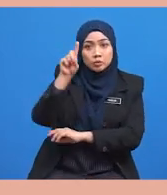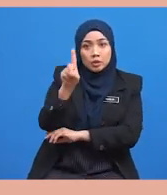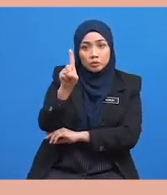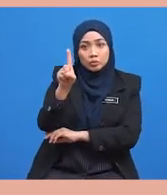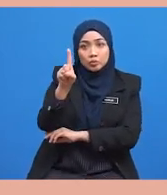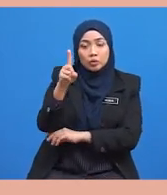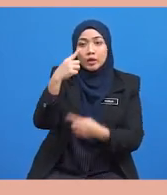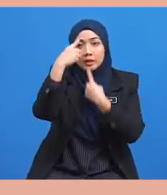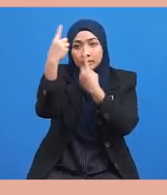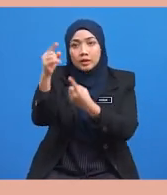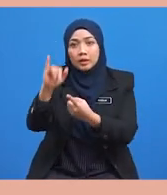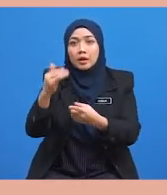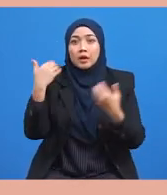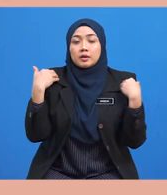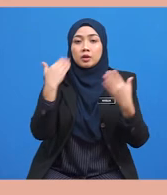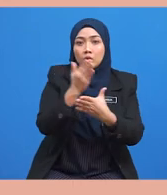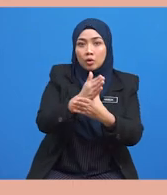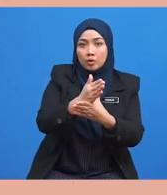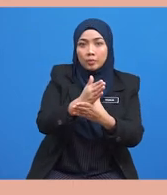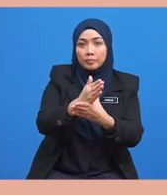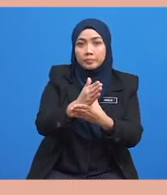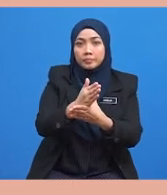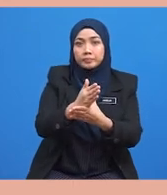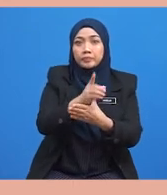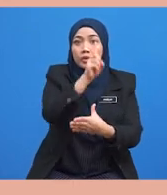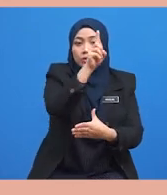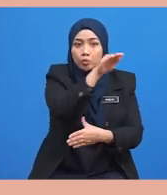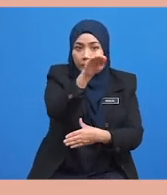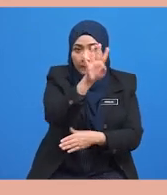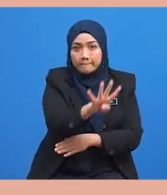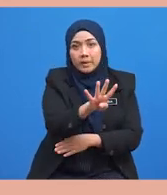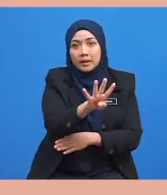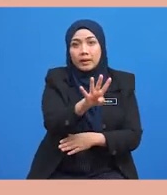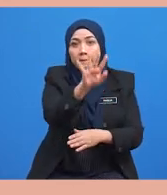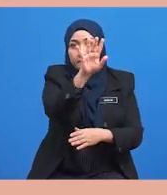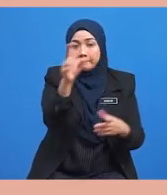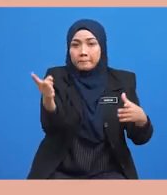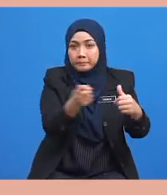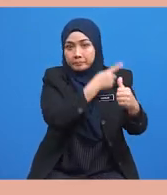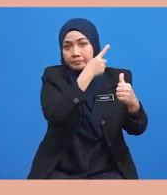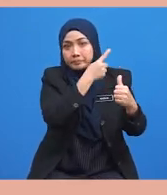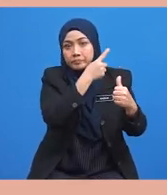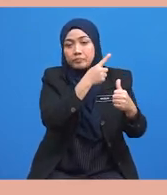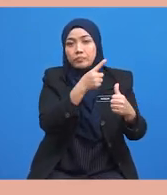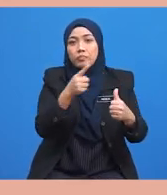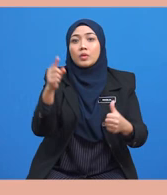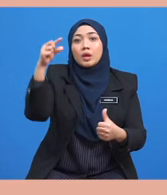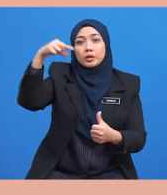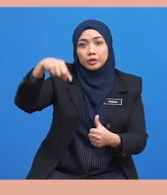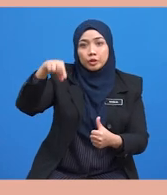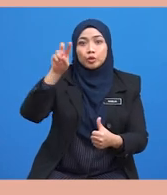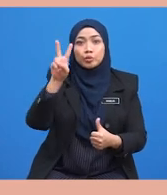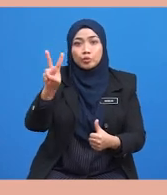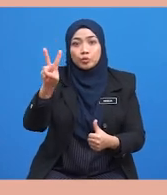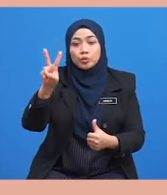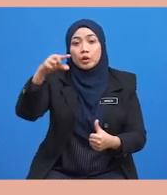ialah data yang berada pada kedudukan 1/4 yang pertama. Kuartil ketiga pula,